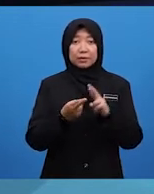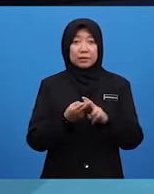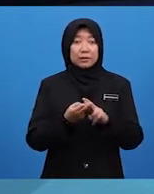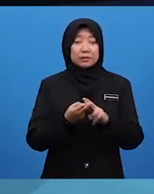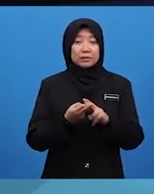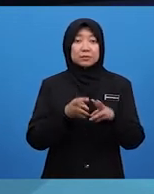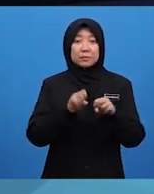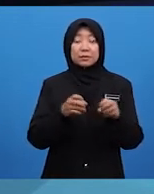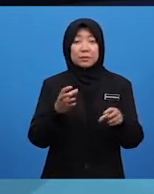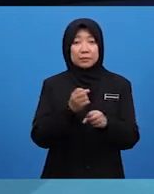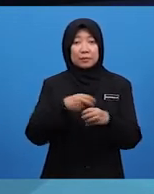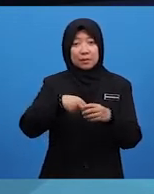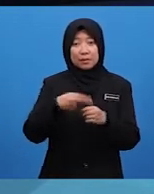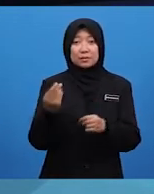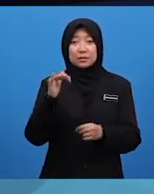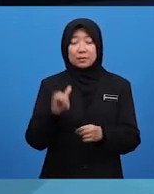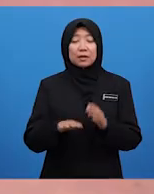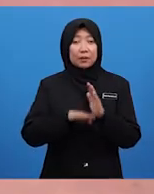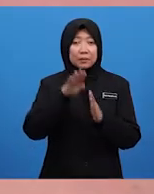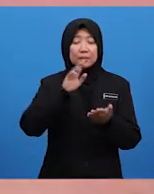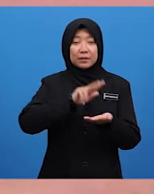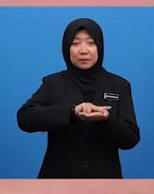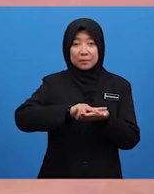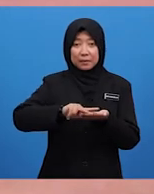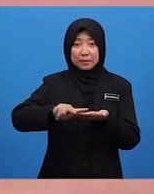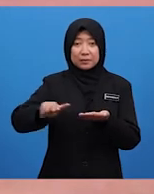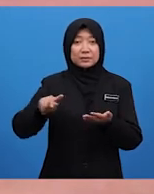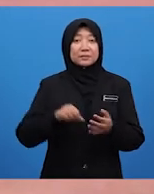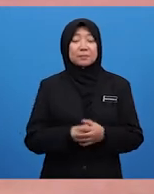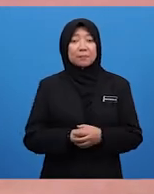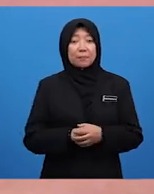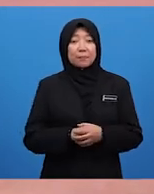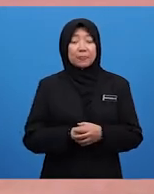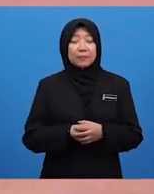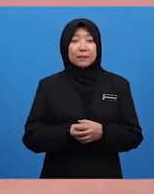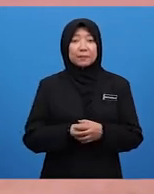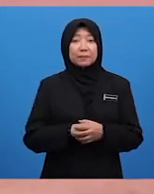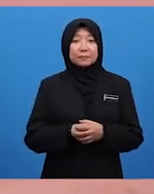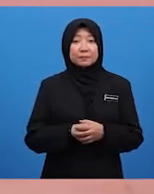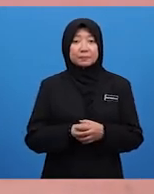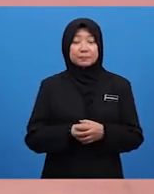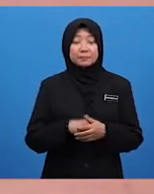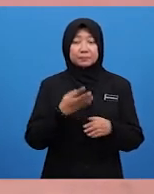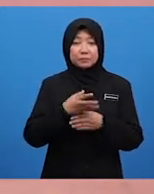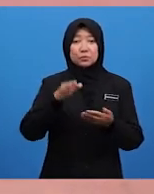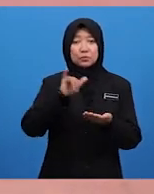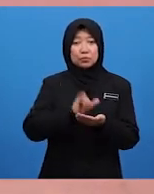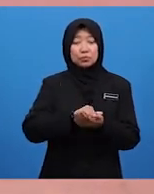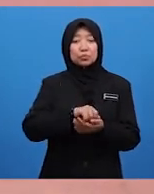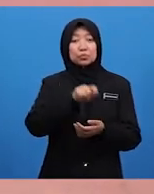mendapat hasil yang lebih kemas. Kemudian, pusing kedua belah pemegang